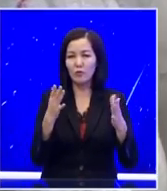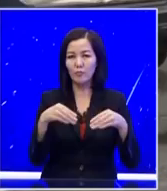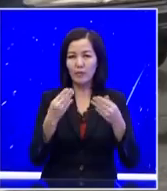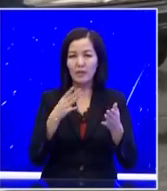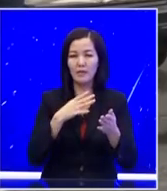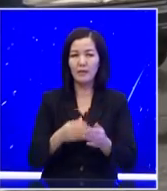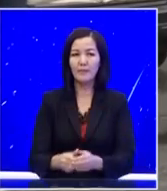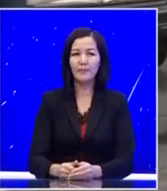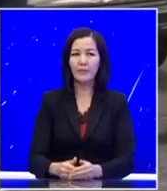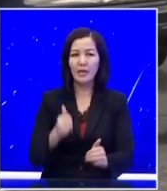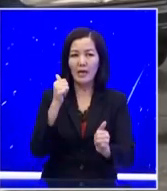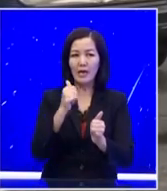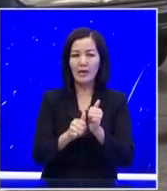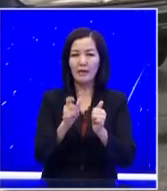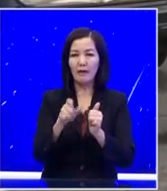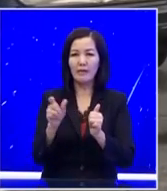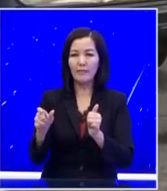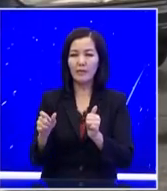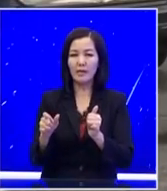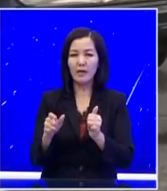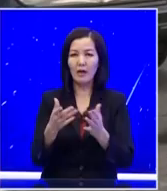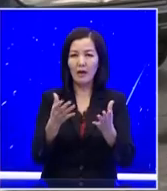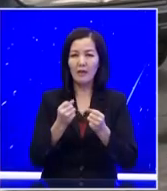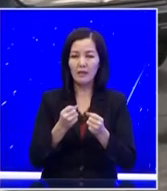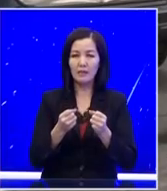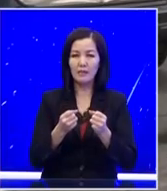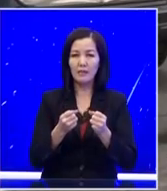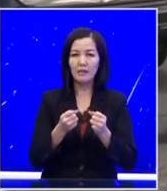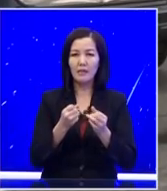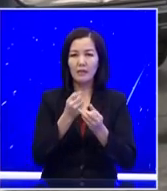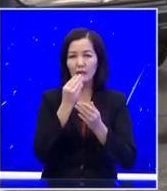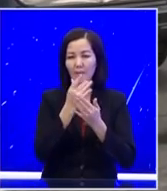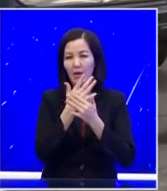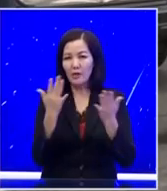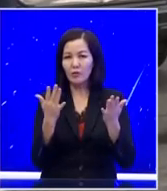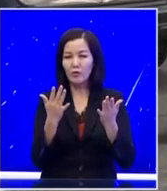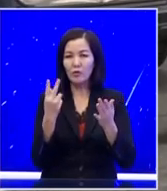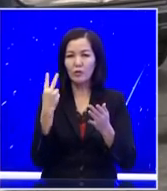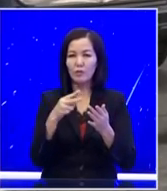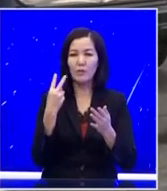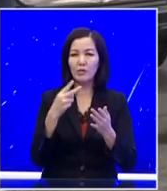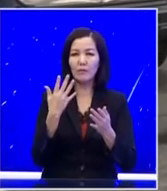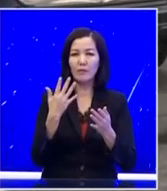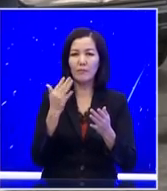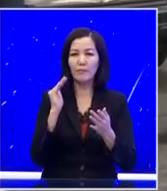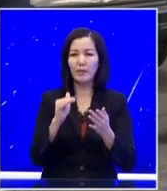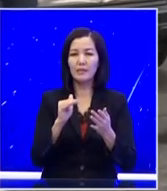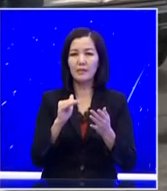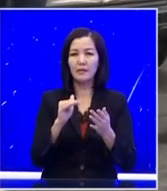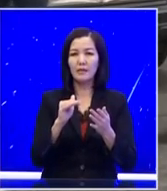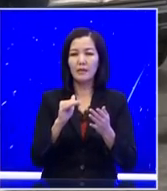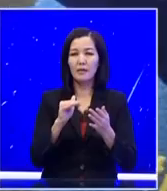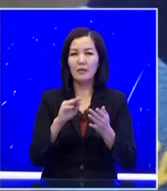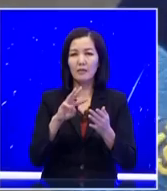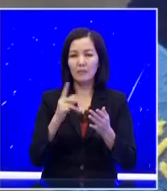жиналды. Әрқайсысы жаңағы алған заттарымыздың саны сомасы жетіп бір 20-25-30 мың